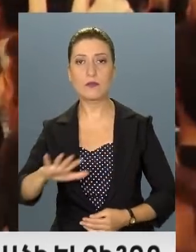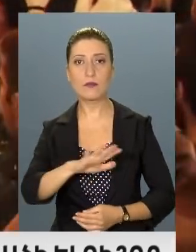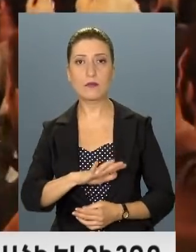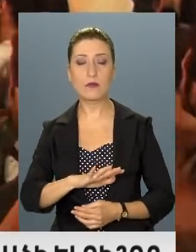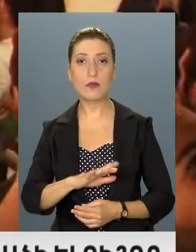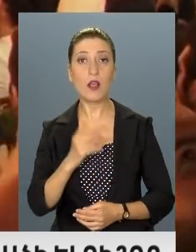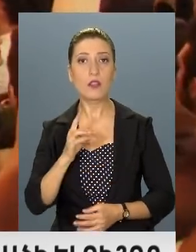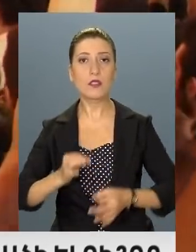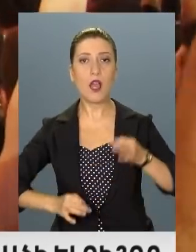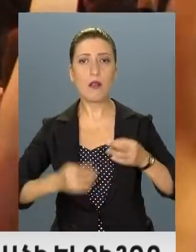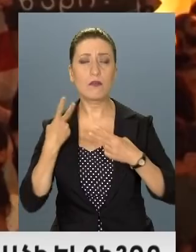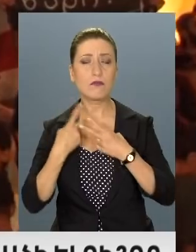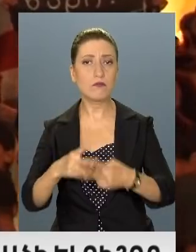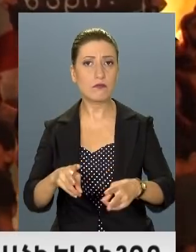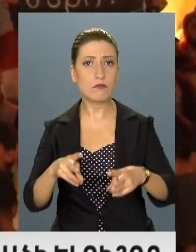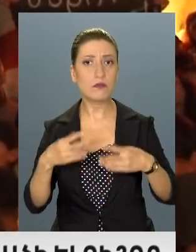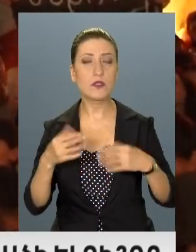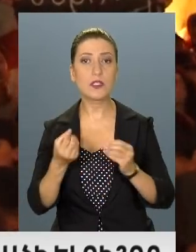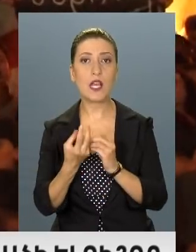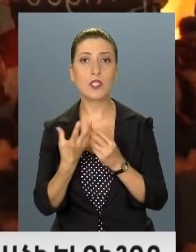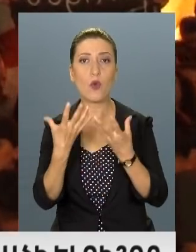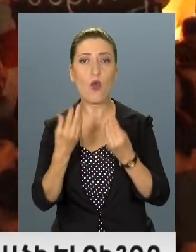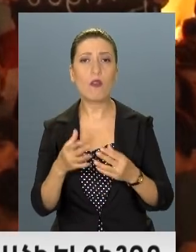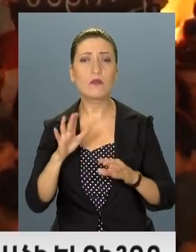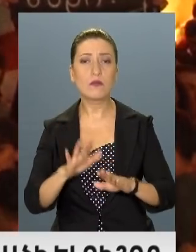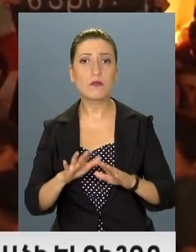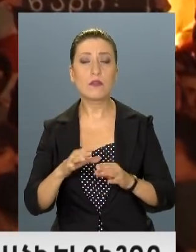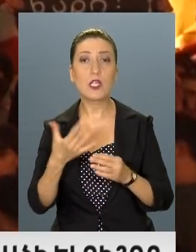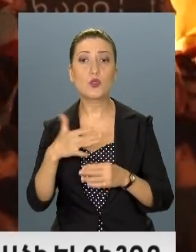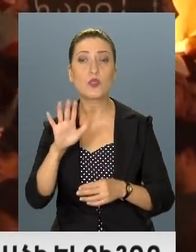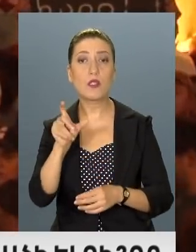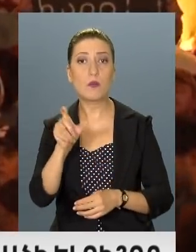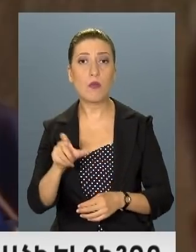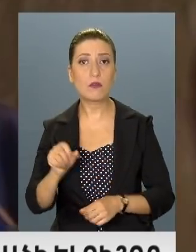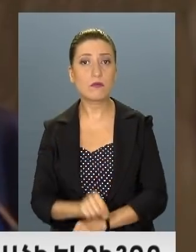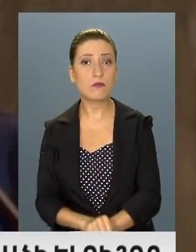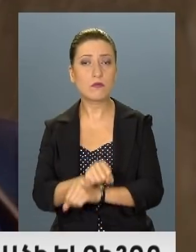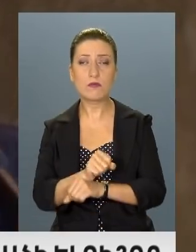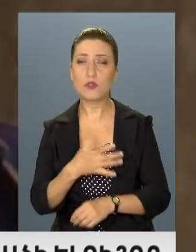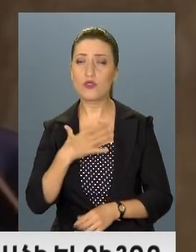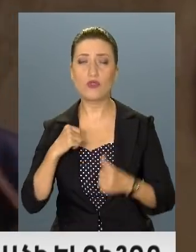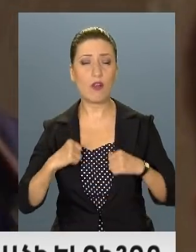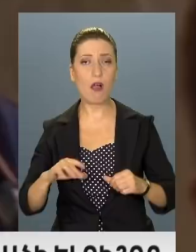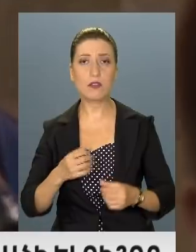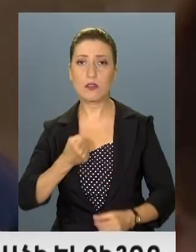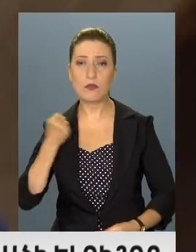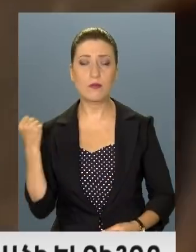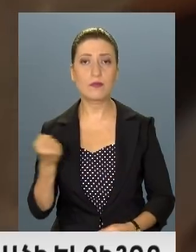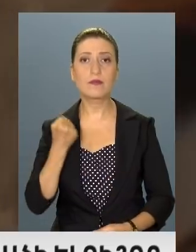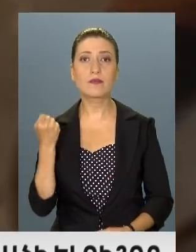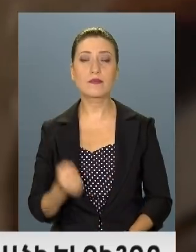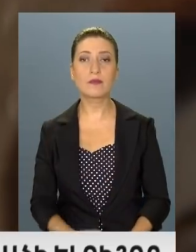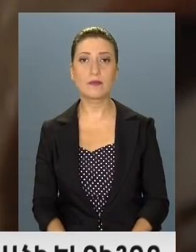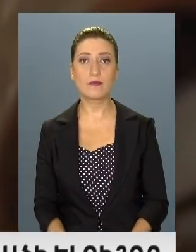Թեև դատարանը ազատ է արձակել 12-օրյա կալանքի դատապարտված 55 մարդու, ցուցարարները չեն հանգստանում։